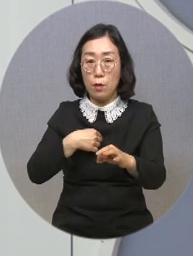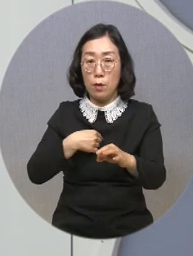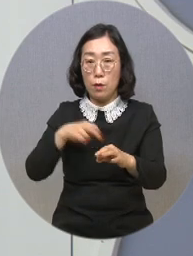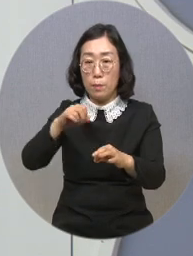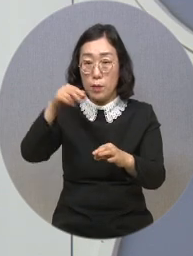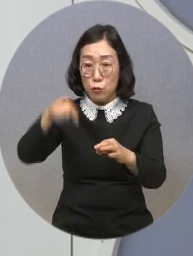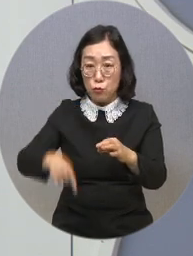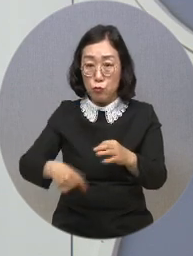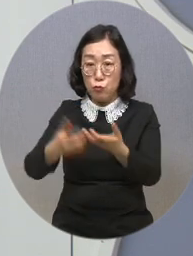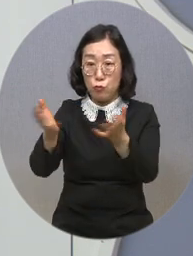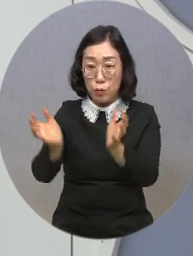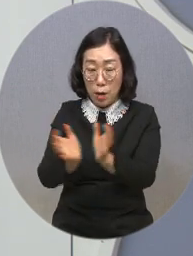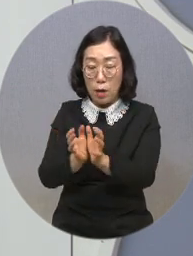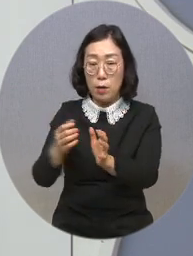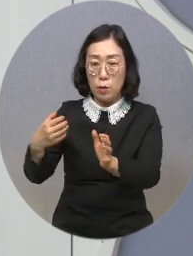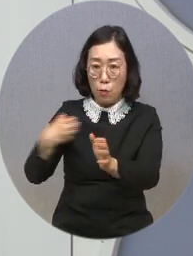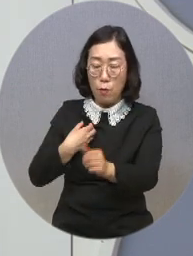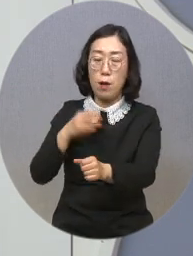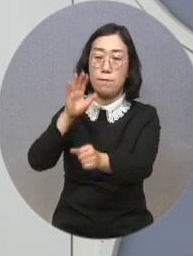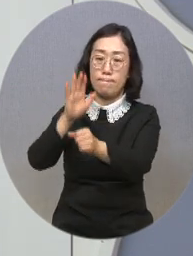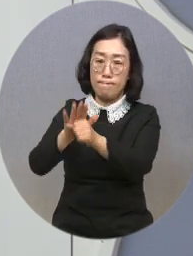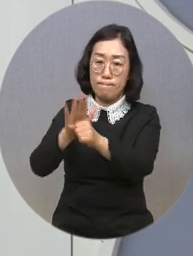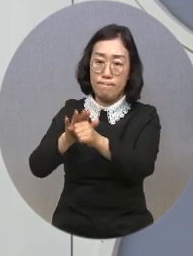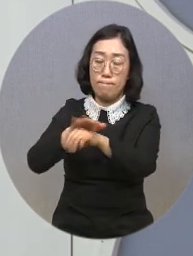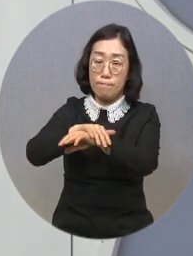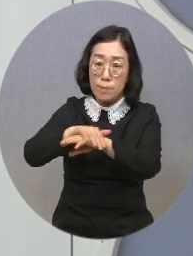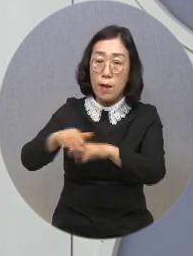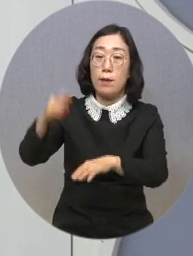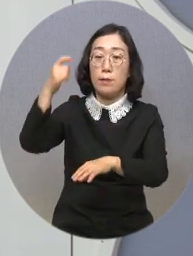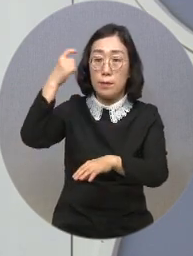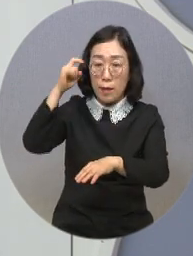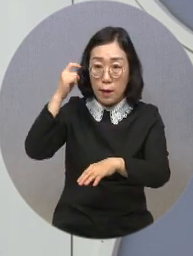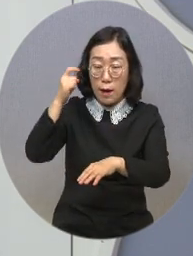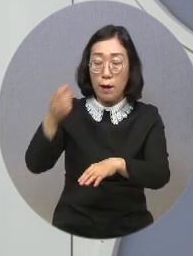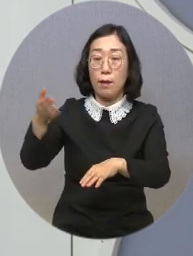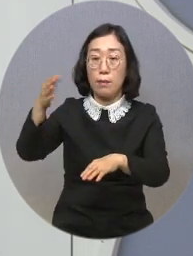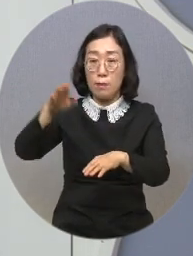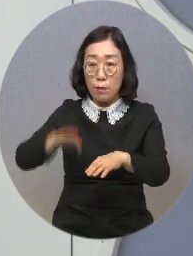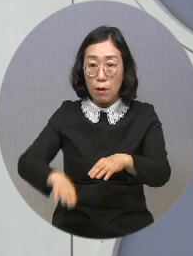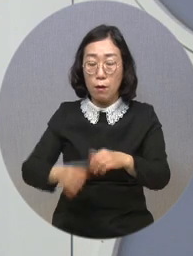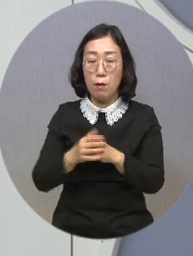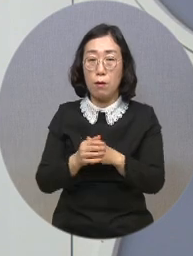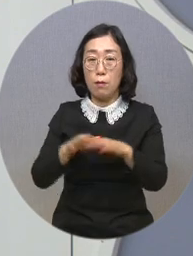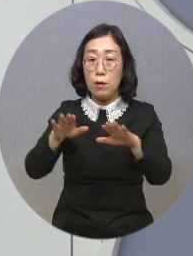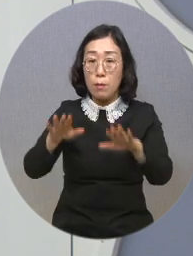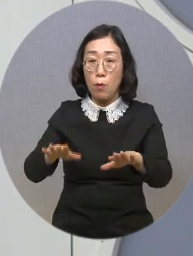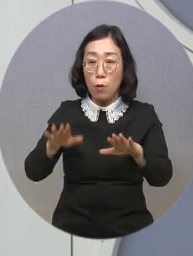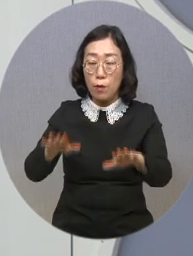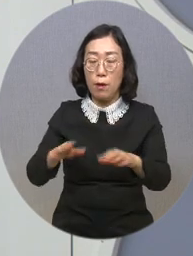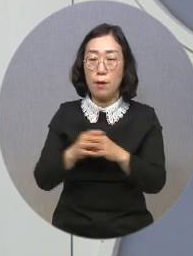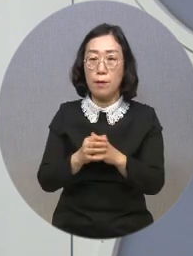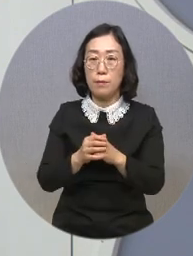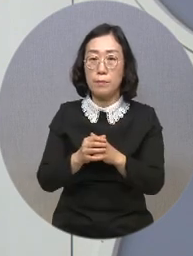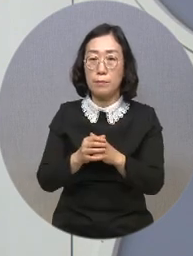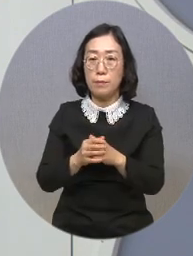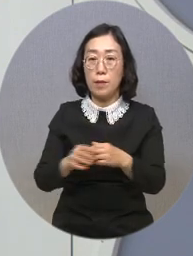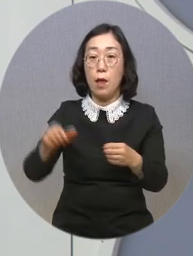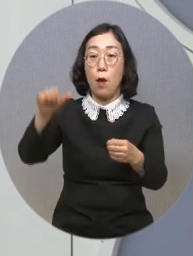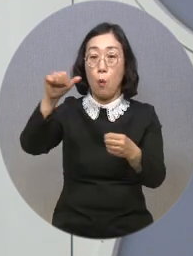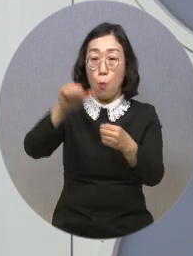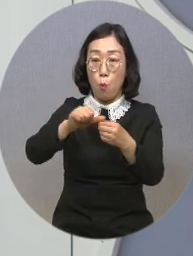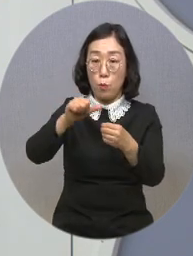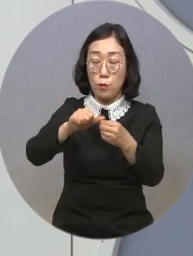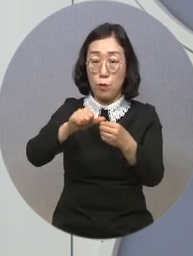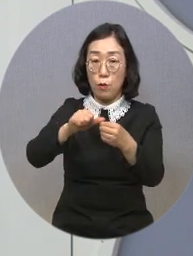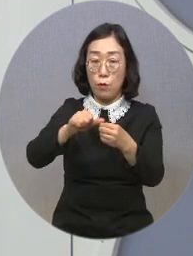민주당 의원으로서 제 역할을 다 했다 이렇게 저 나름대로 생각했는데 이번에 이제 제가 5선의